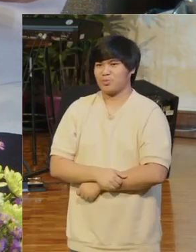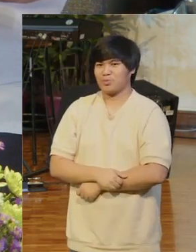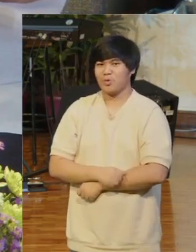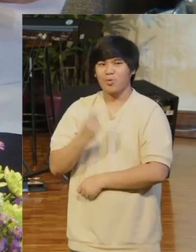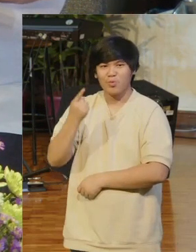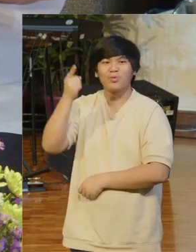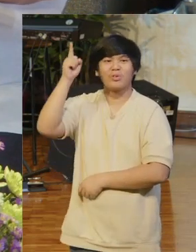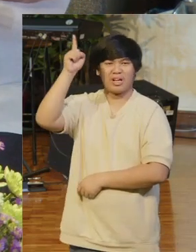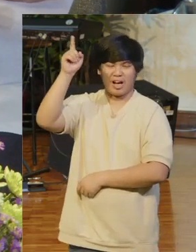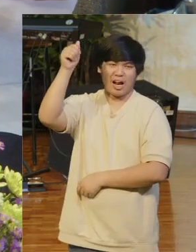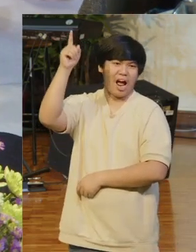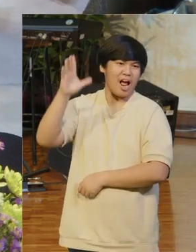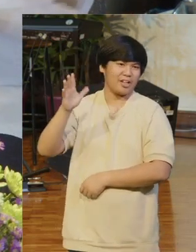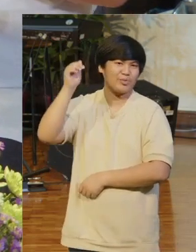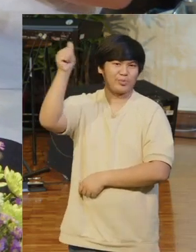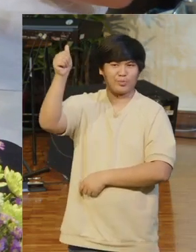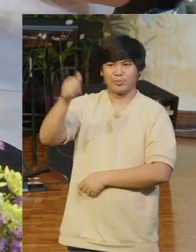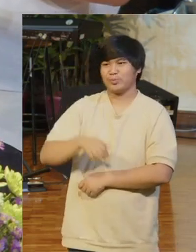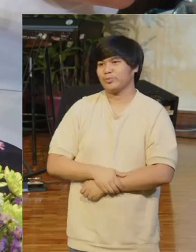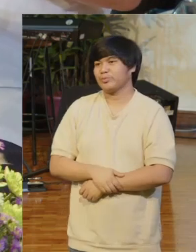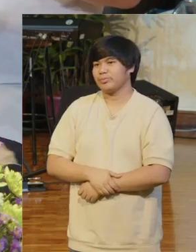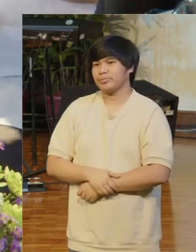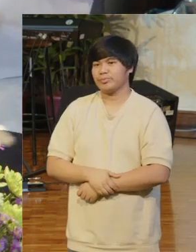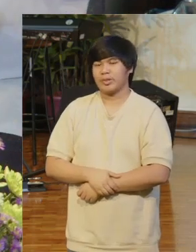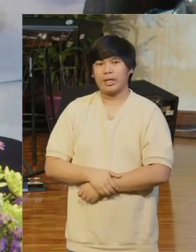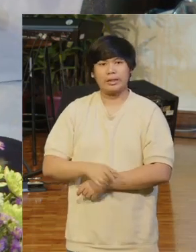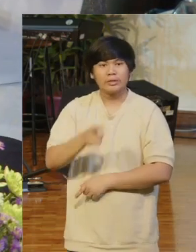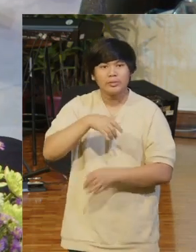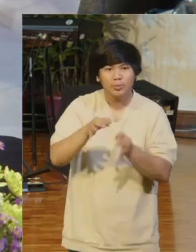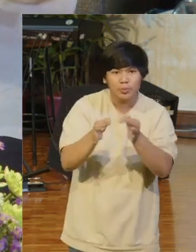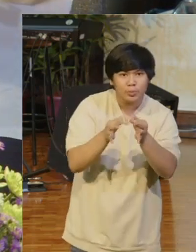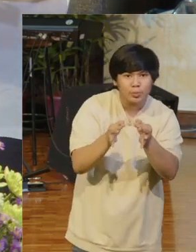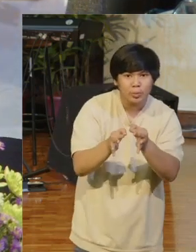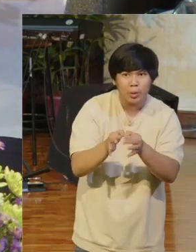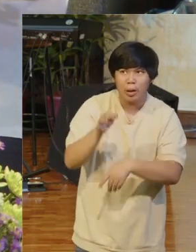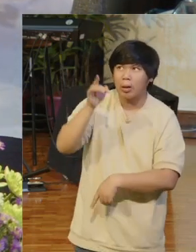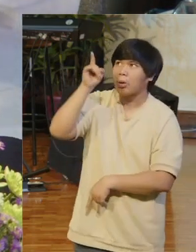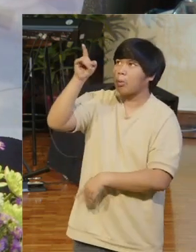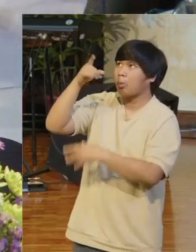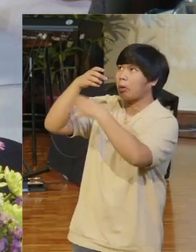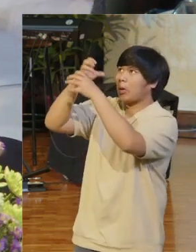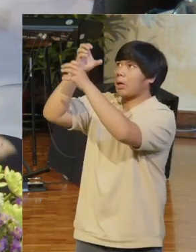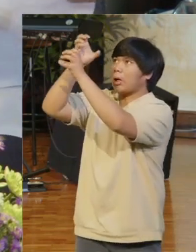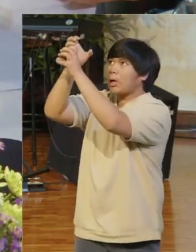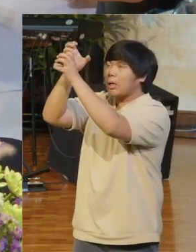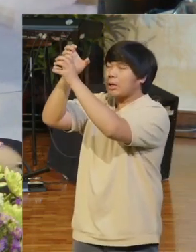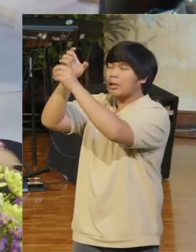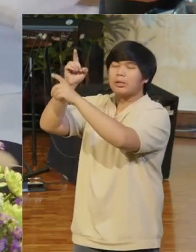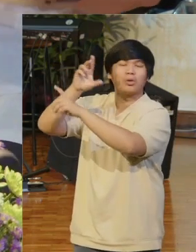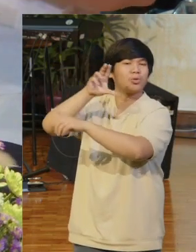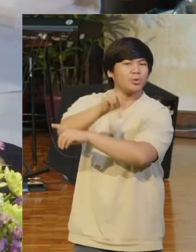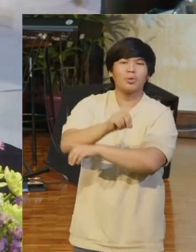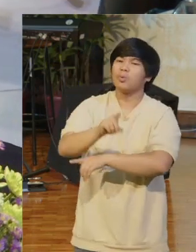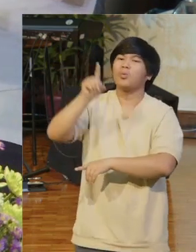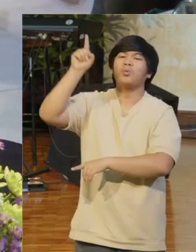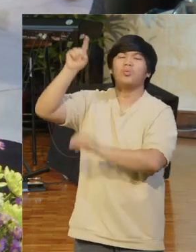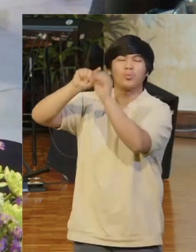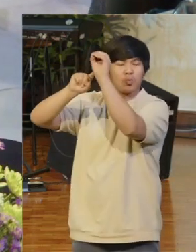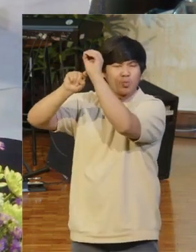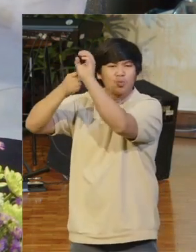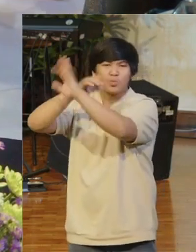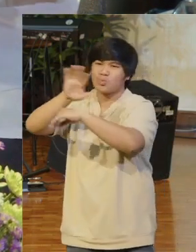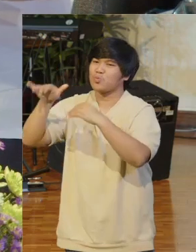sarili. No? Pinaliwanag na natin na hindi siya self-created, siya ay